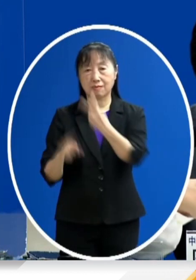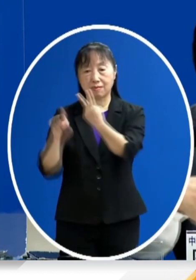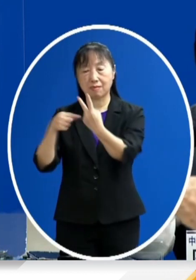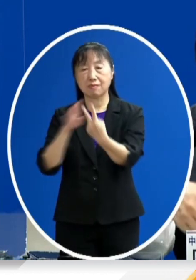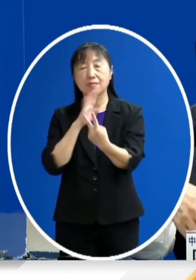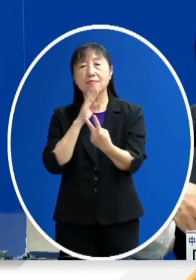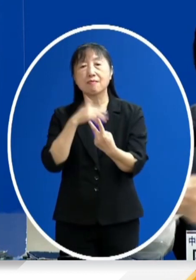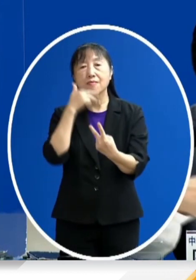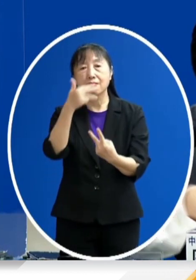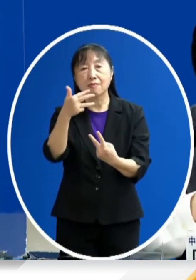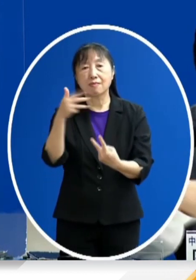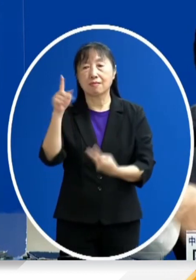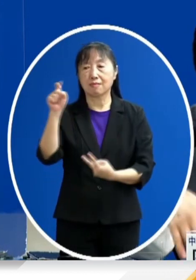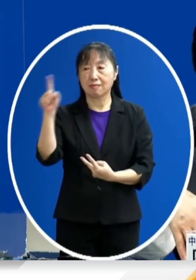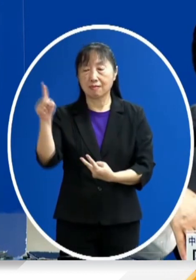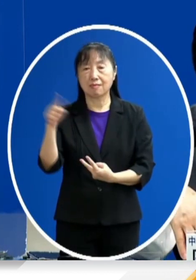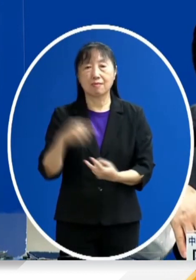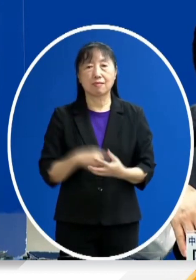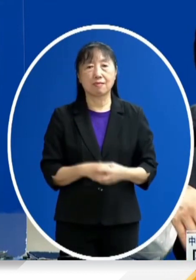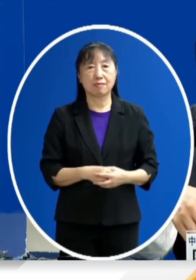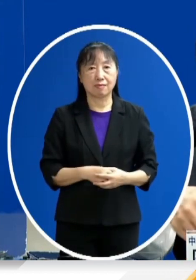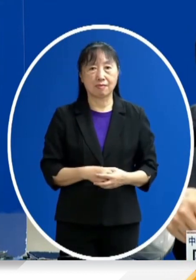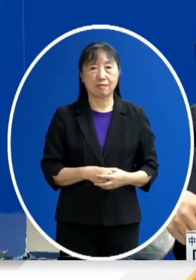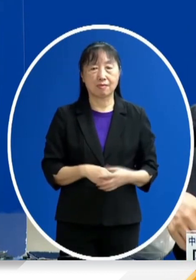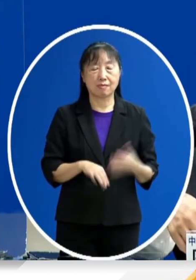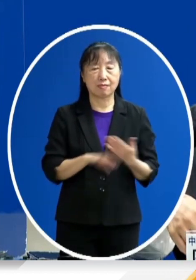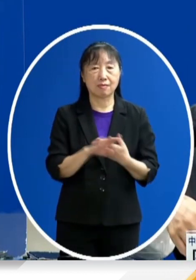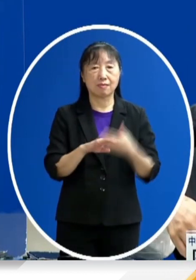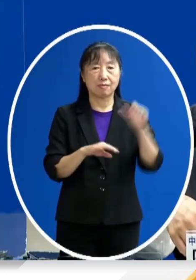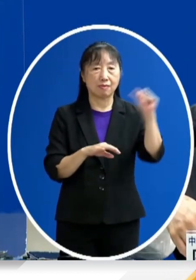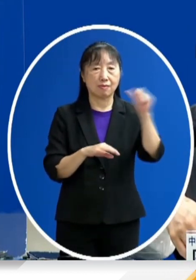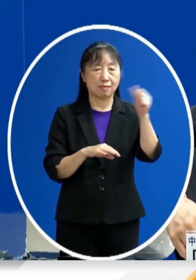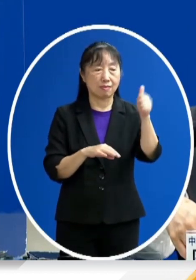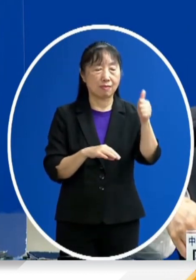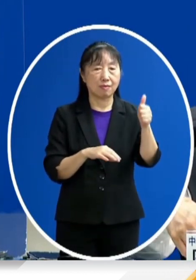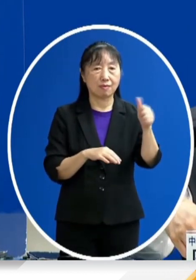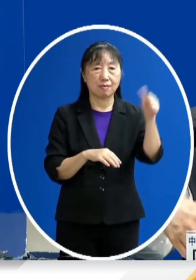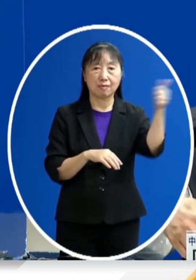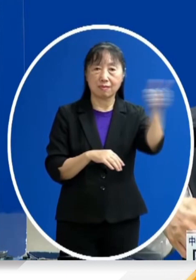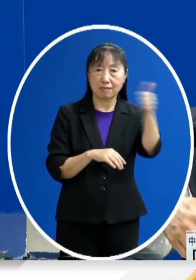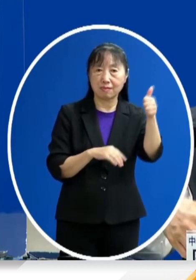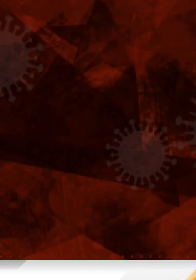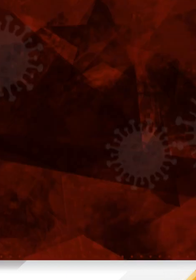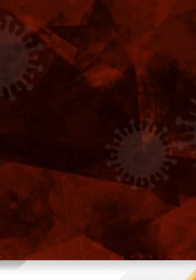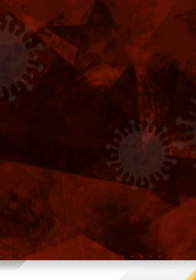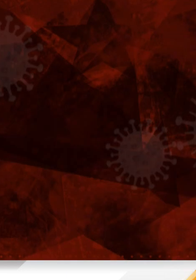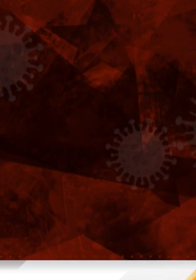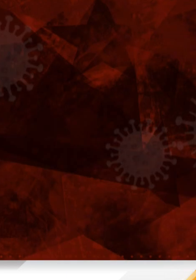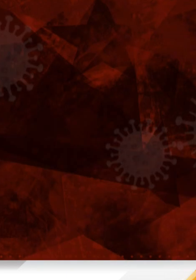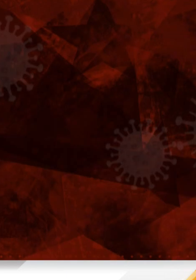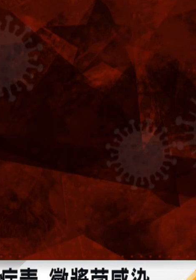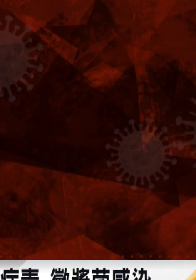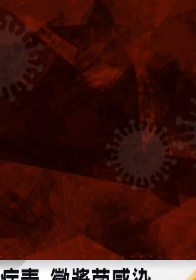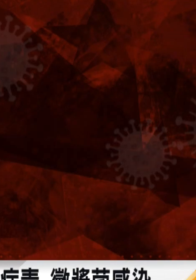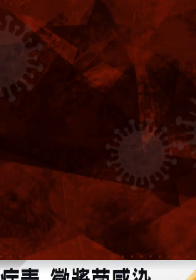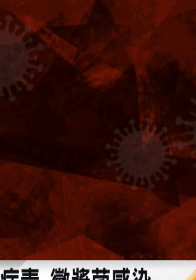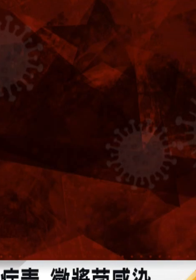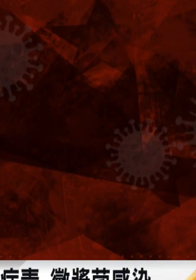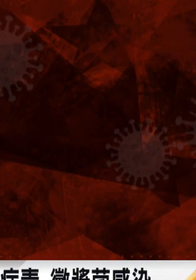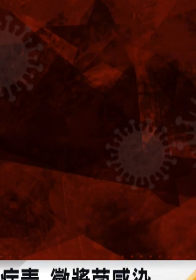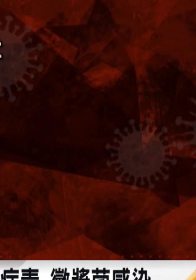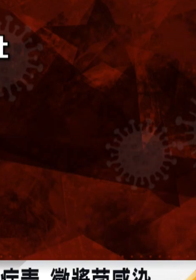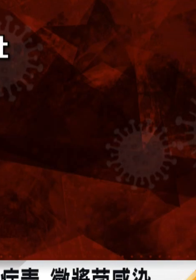是8岁跟11岁，那有五位是男生哈，3位是女生。 其中一名3岁男